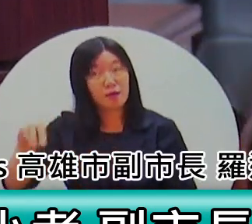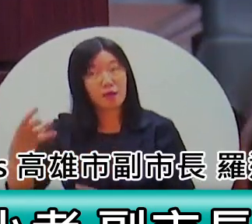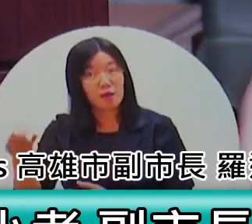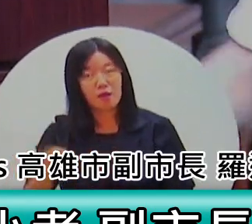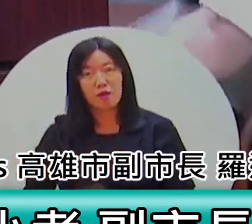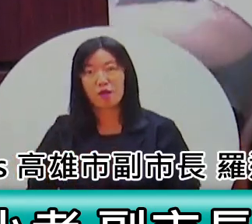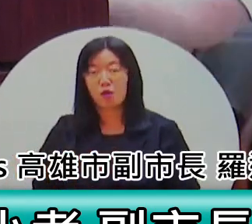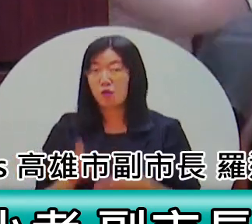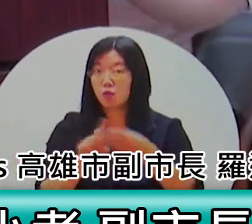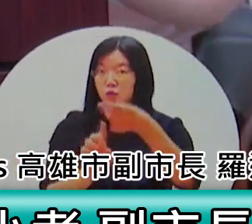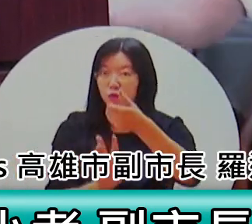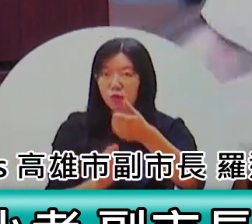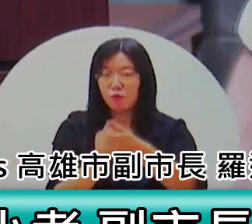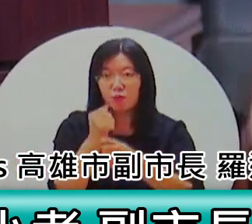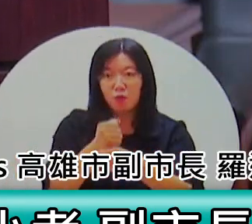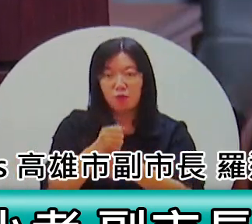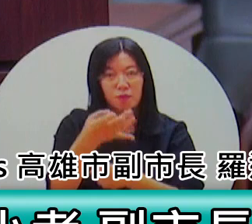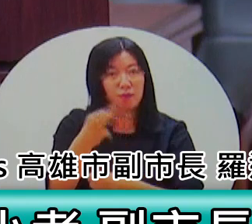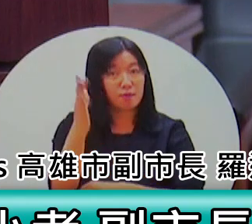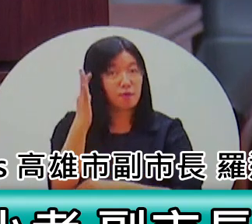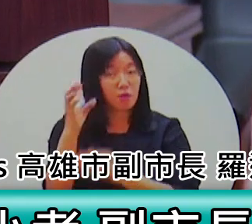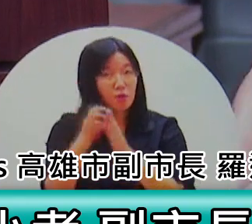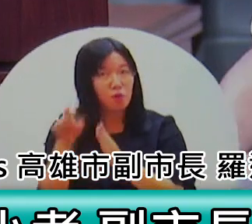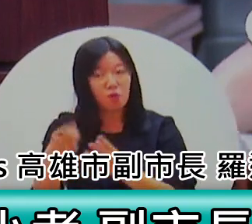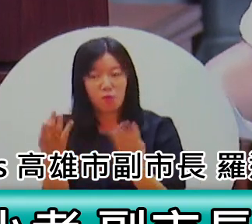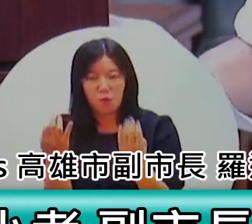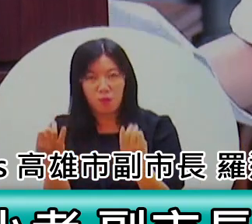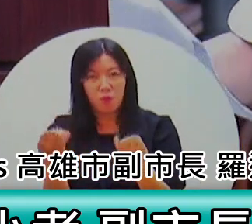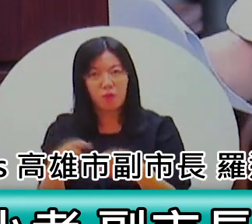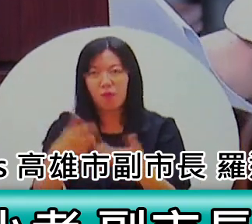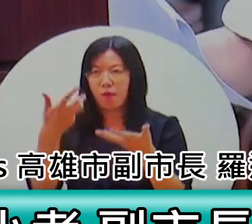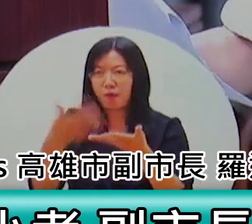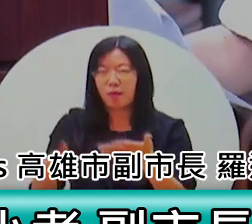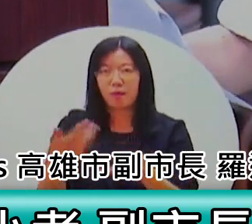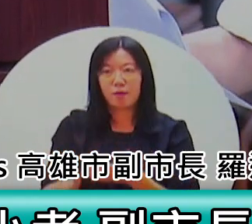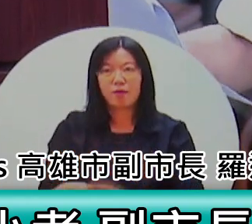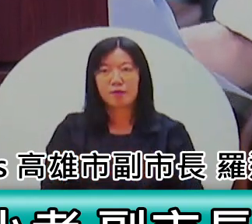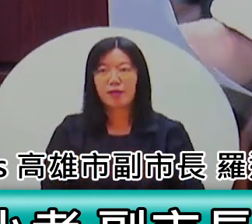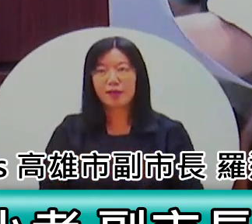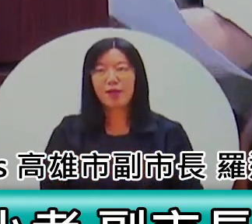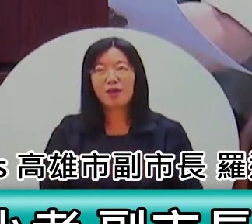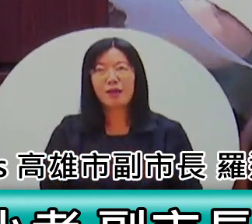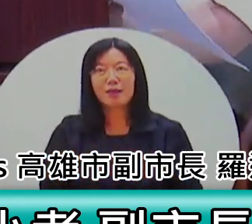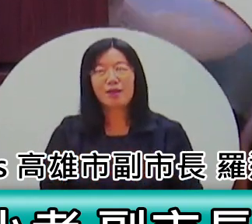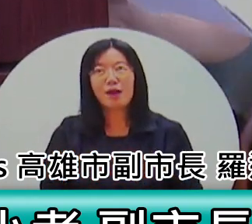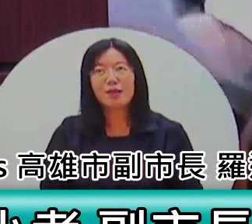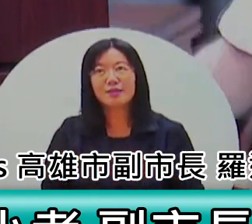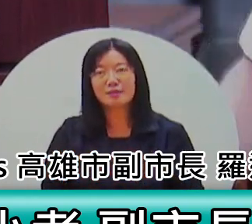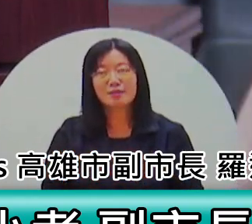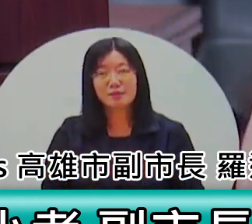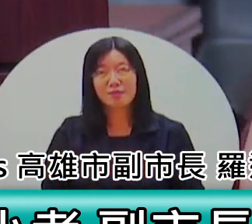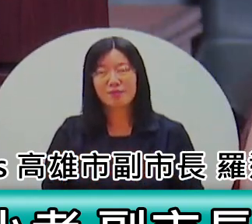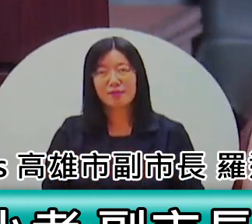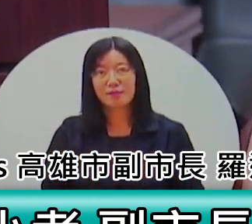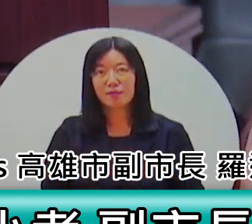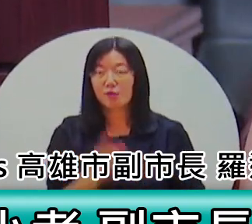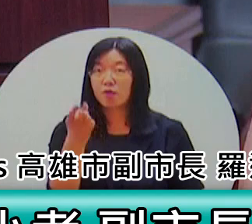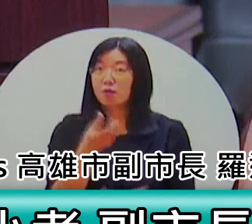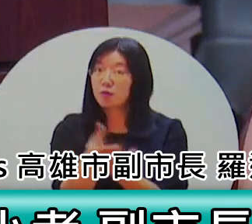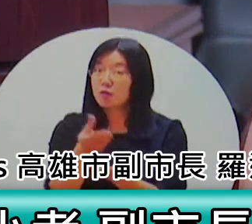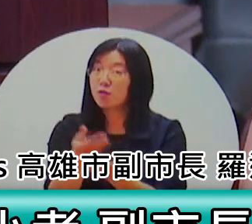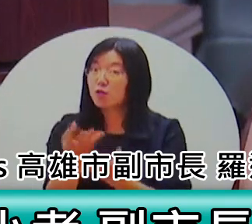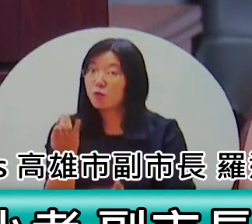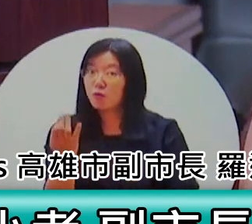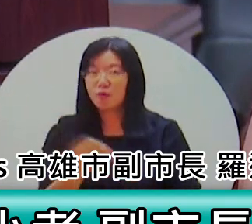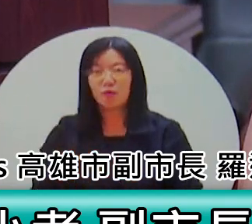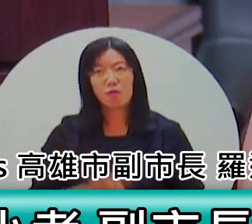局呢？这拢你局处你主管的呢？ 数字非常多啦， 来再来， 那么细。 好，未满一年公债未偿还多少？ 未满一